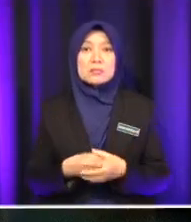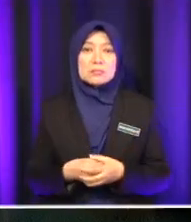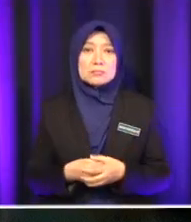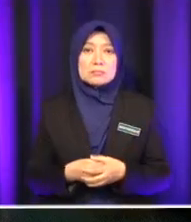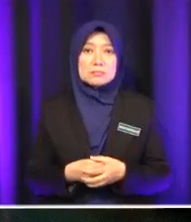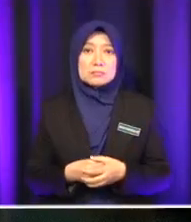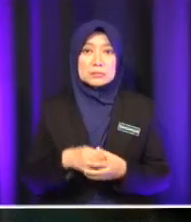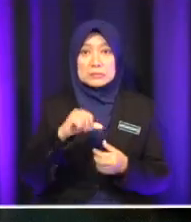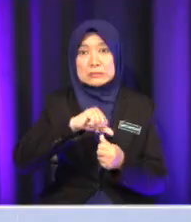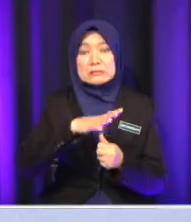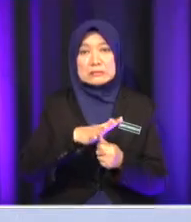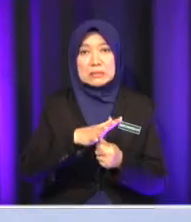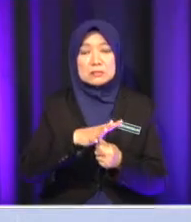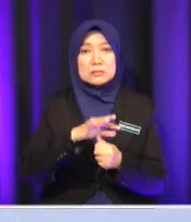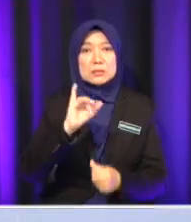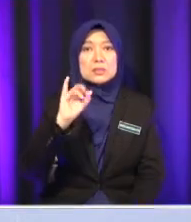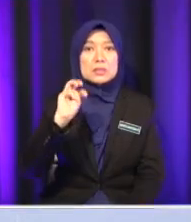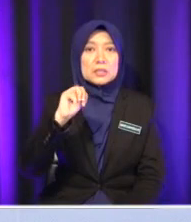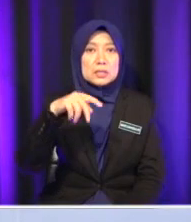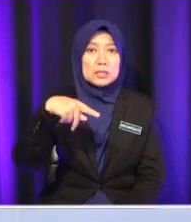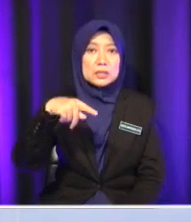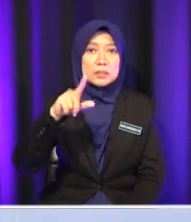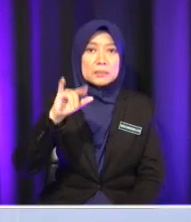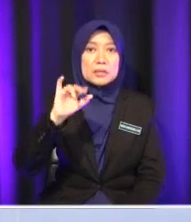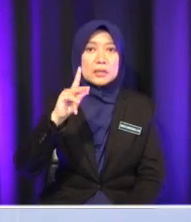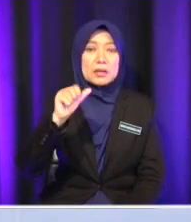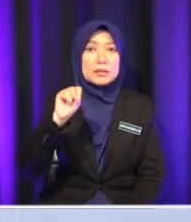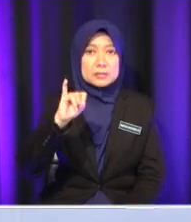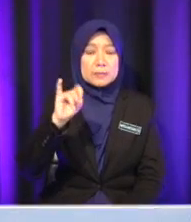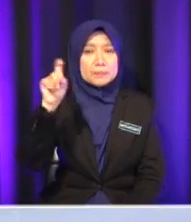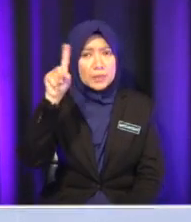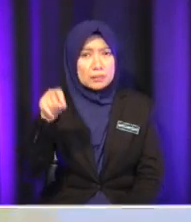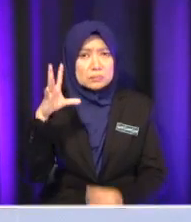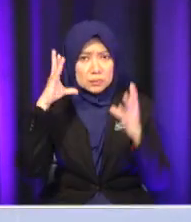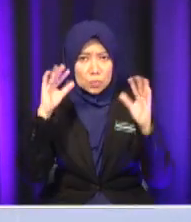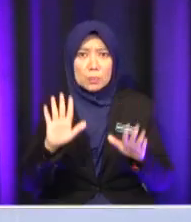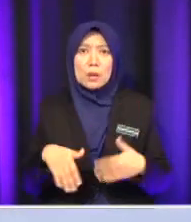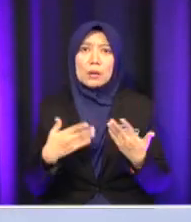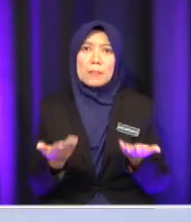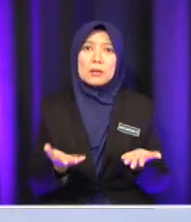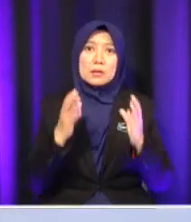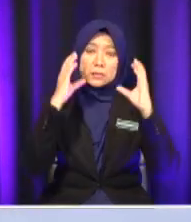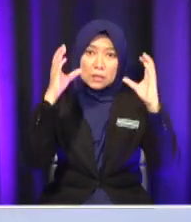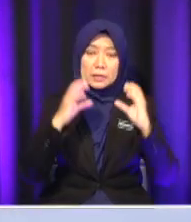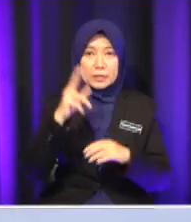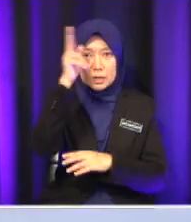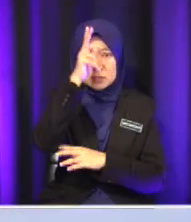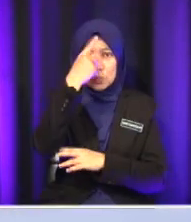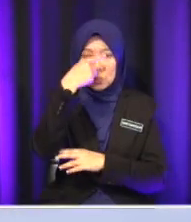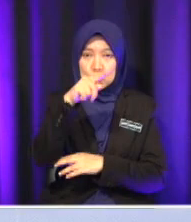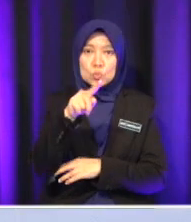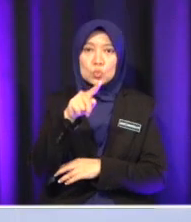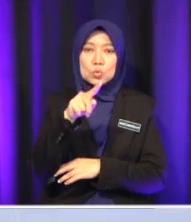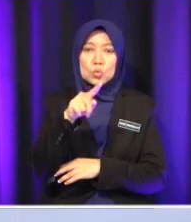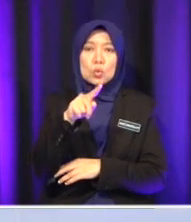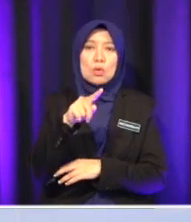sebab implikasi apabila defisit account semua Bagaimana cara kerajaan untuk mengatasi